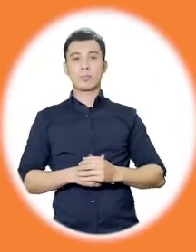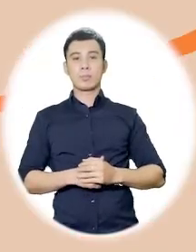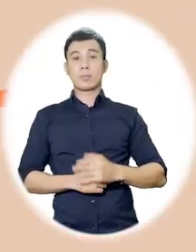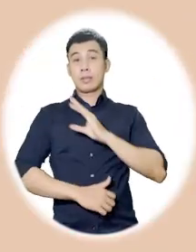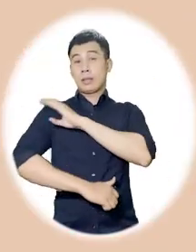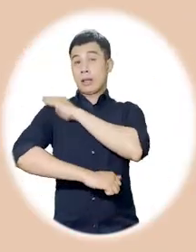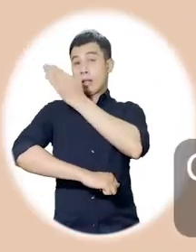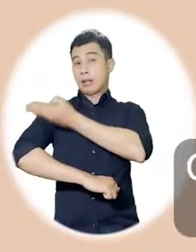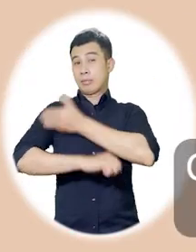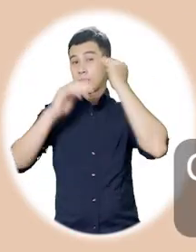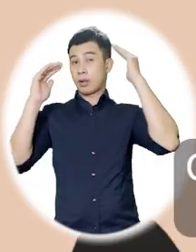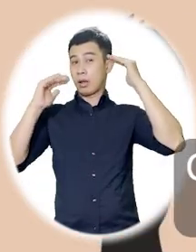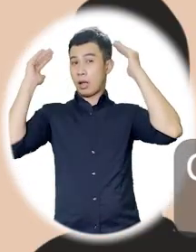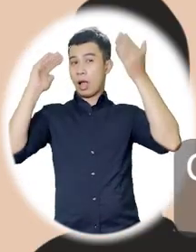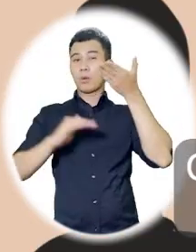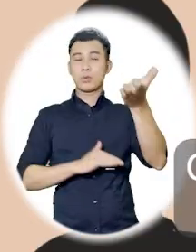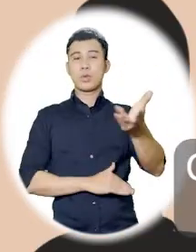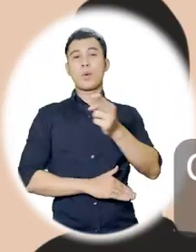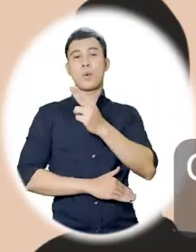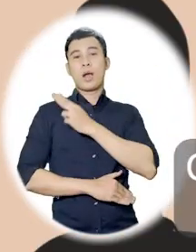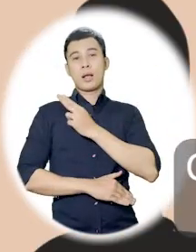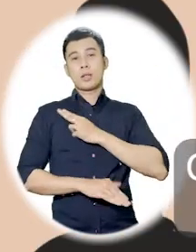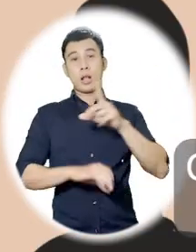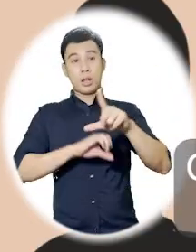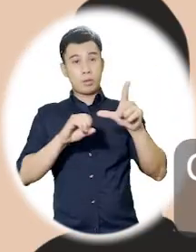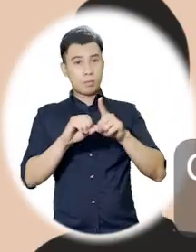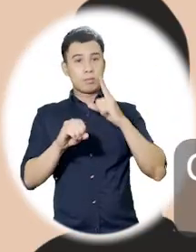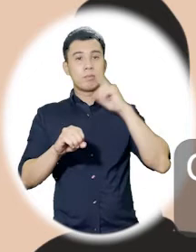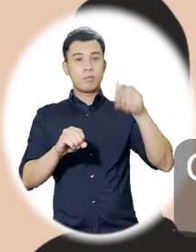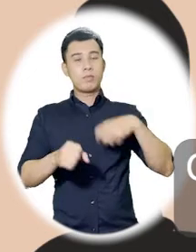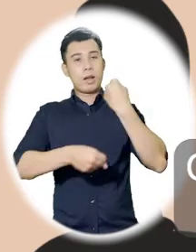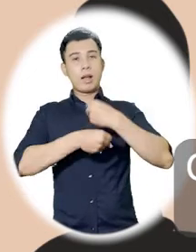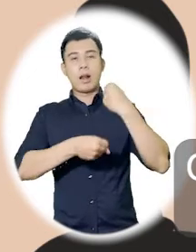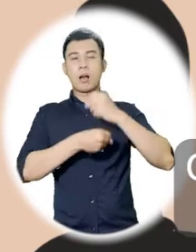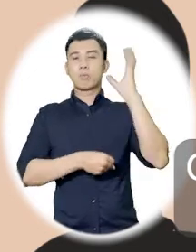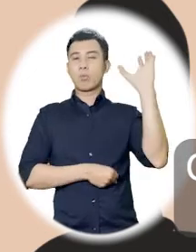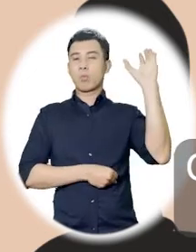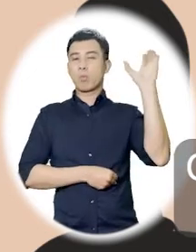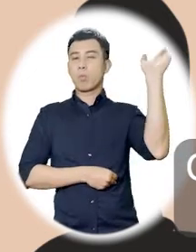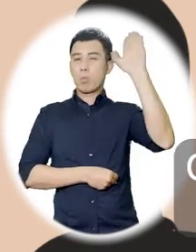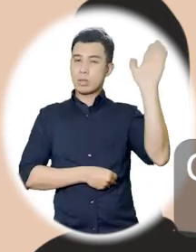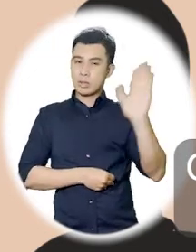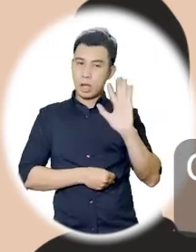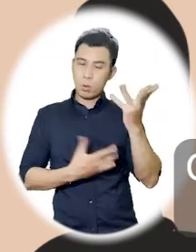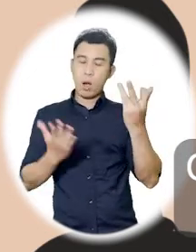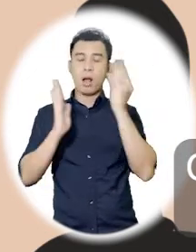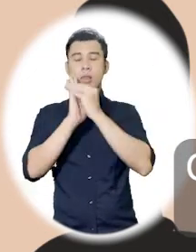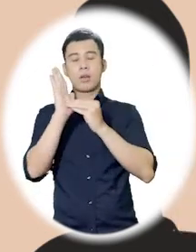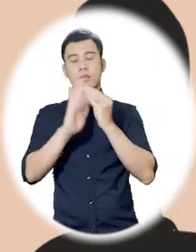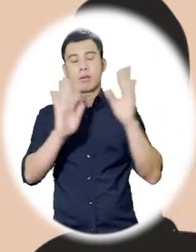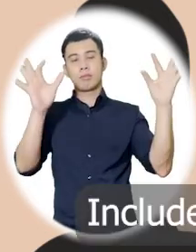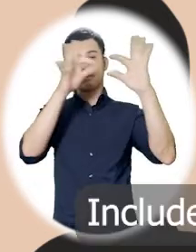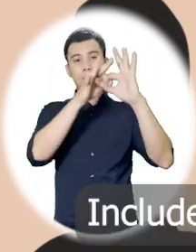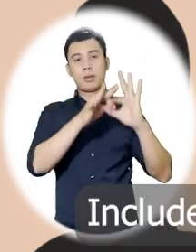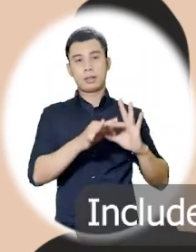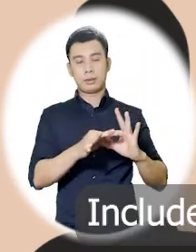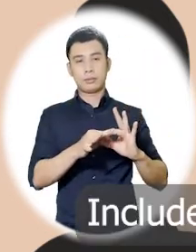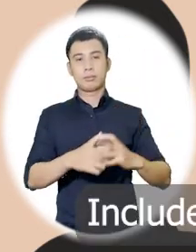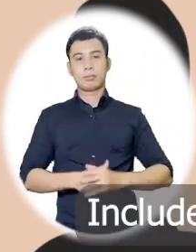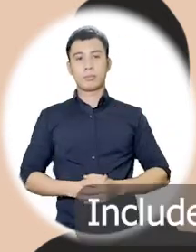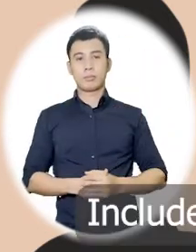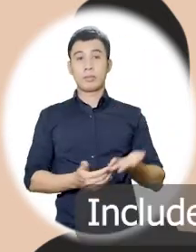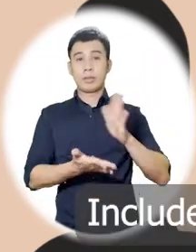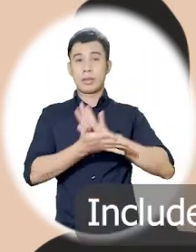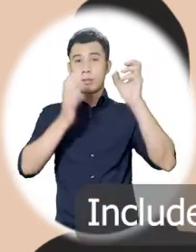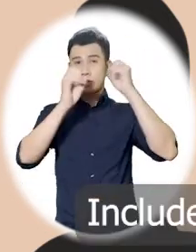phối. Yếu tố nâng cao năng lực cho các tổ chức và cá nhân liên quan cần được thực hiện ở cả cấp quốc gia và địa phương, đồng ghép hoặc kết